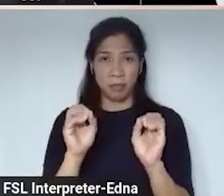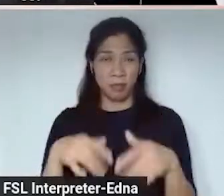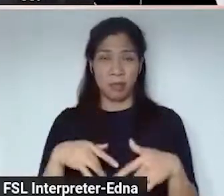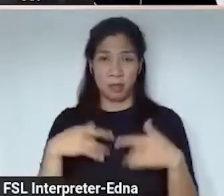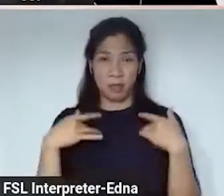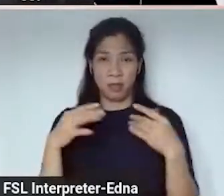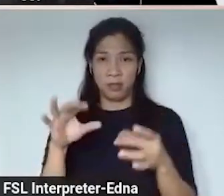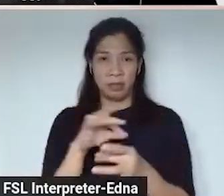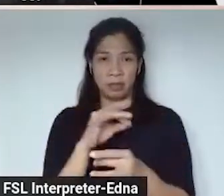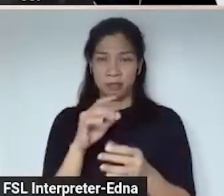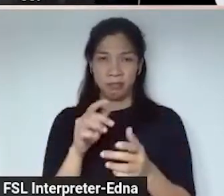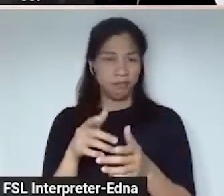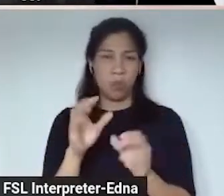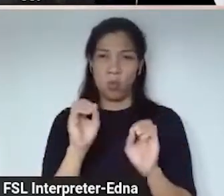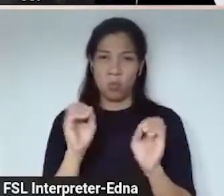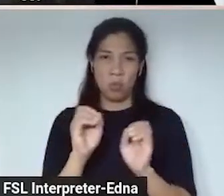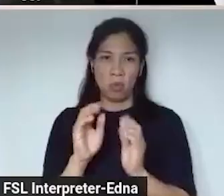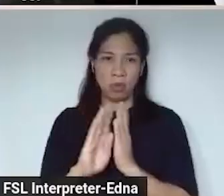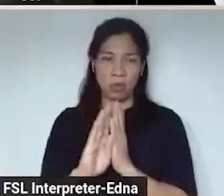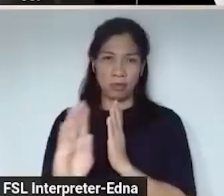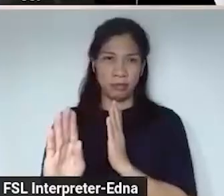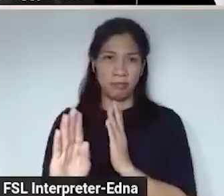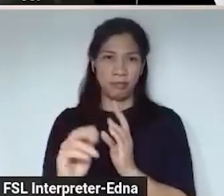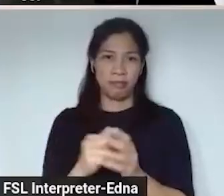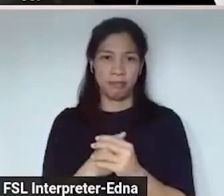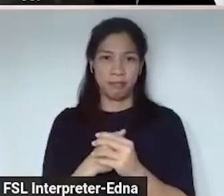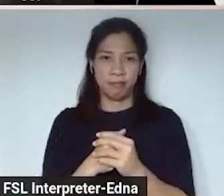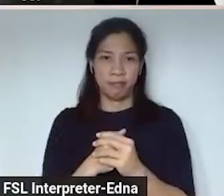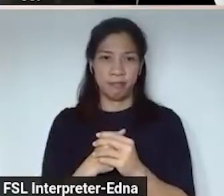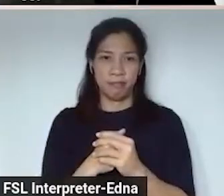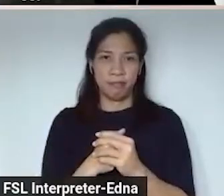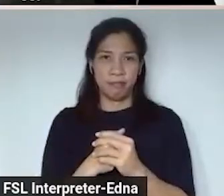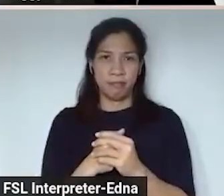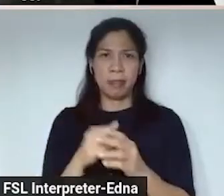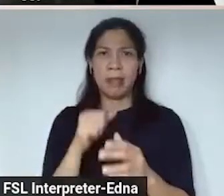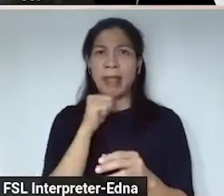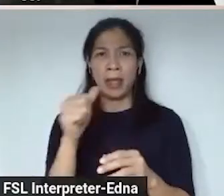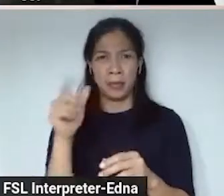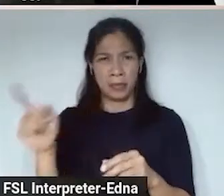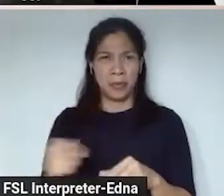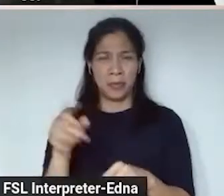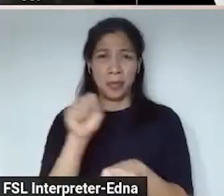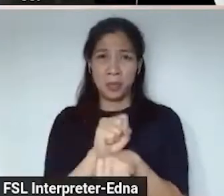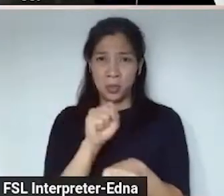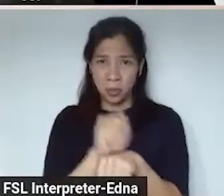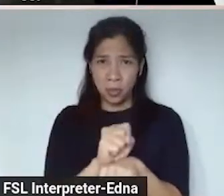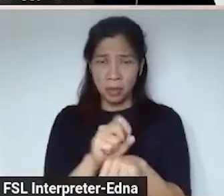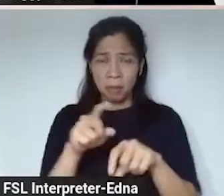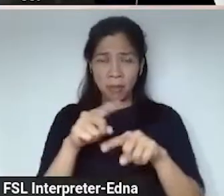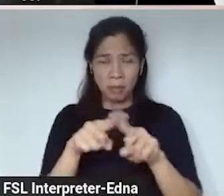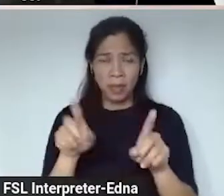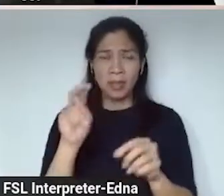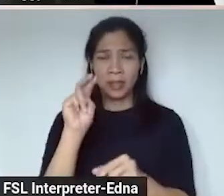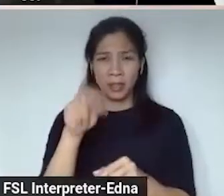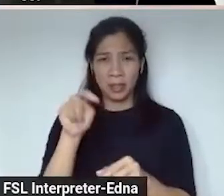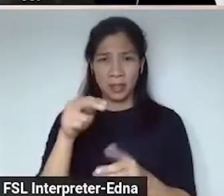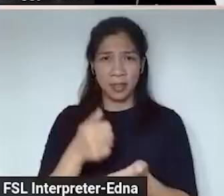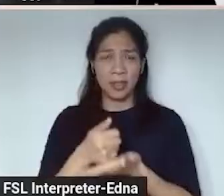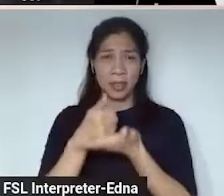direction. It's not always worth. You also have to have a relationship with